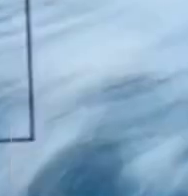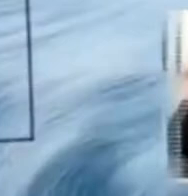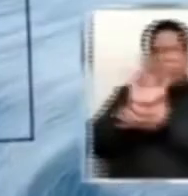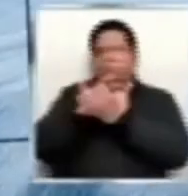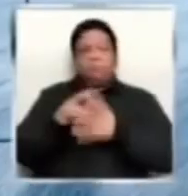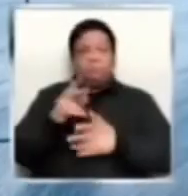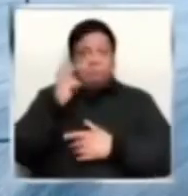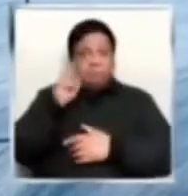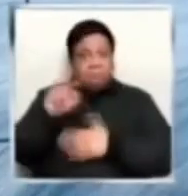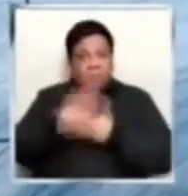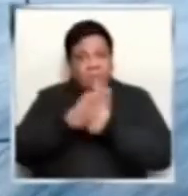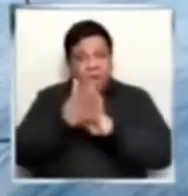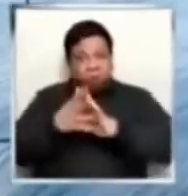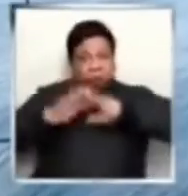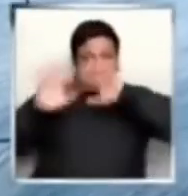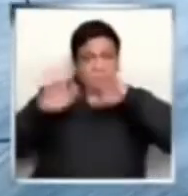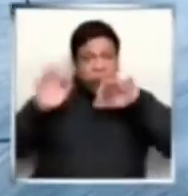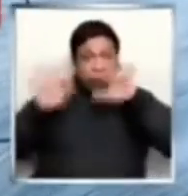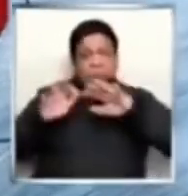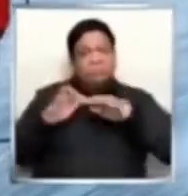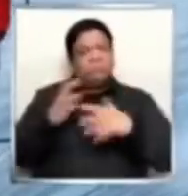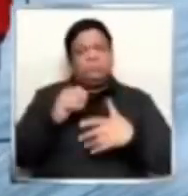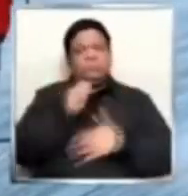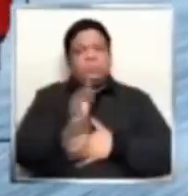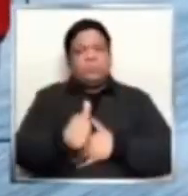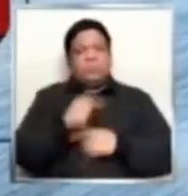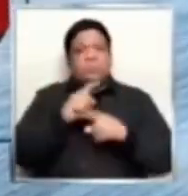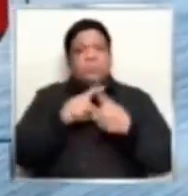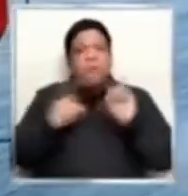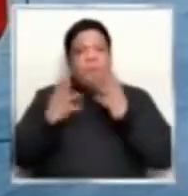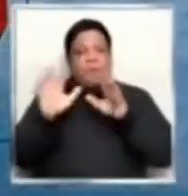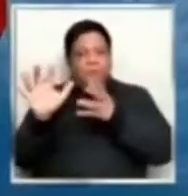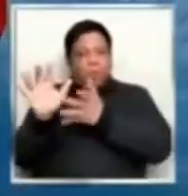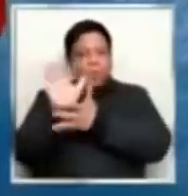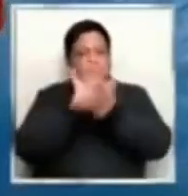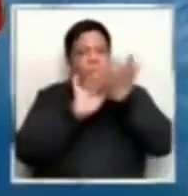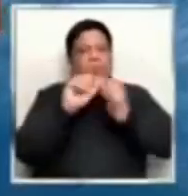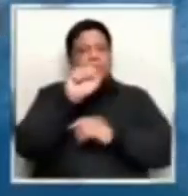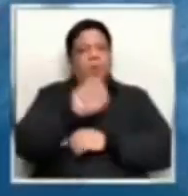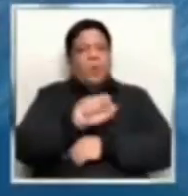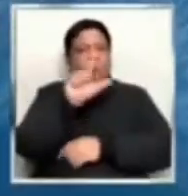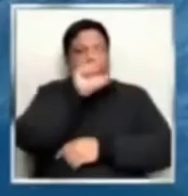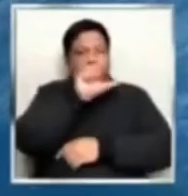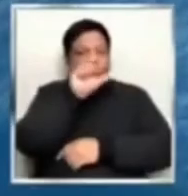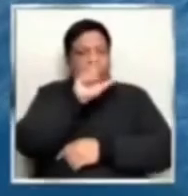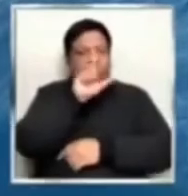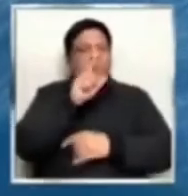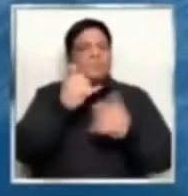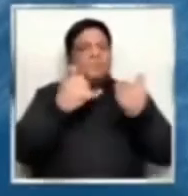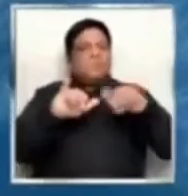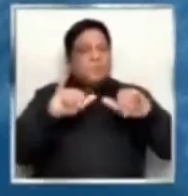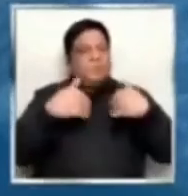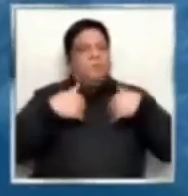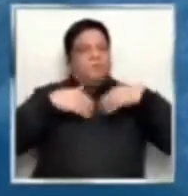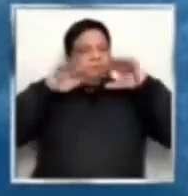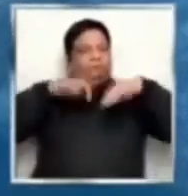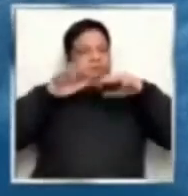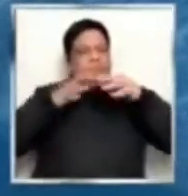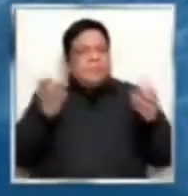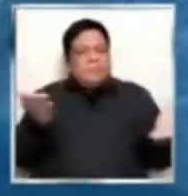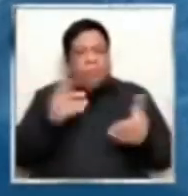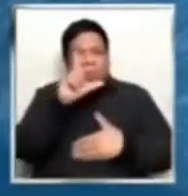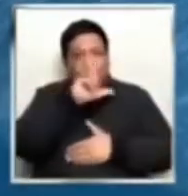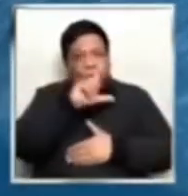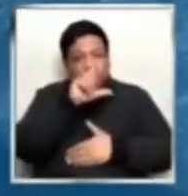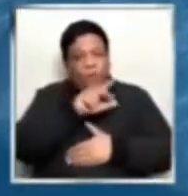pero posible na tumawid dito sa May Southern Luzon. Pero magdadala pa rin po yan ang maulang panahon dito sa Luzon at Visayas na sinabayan